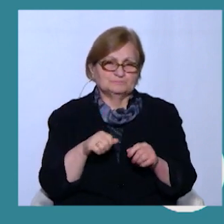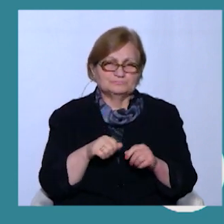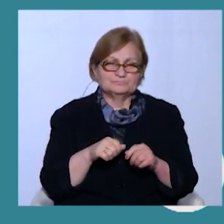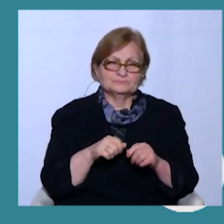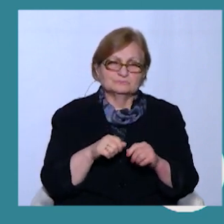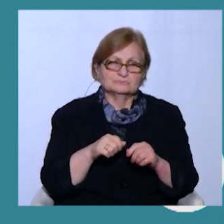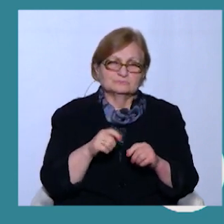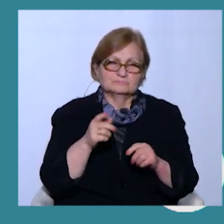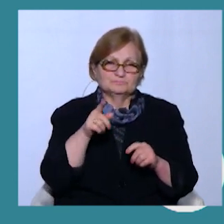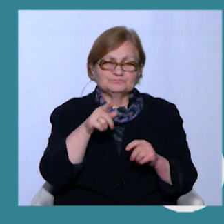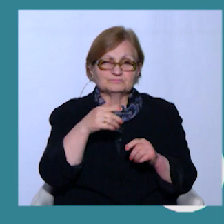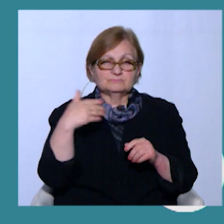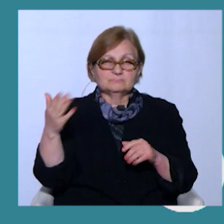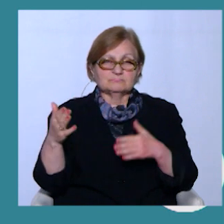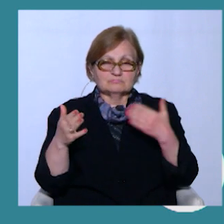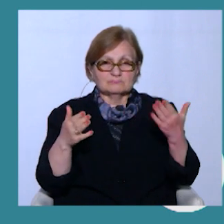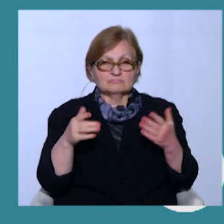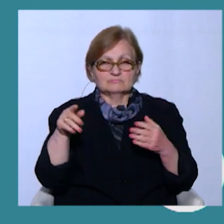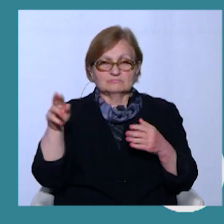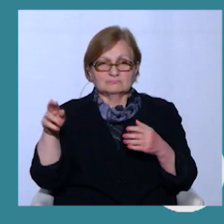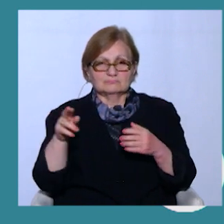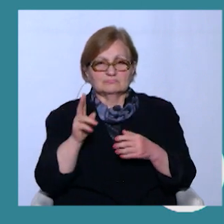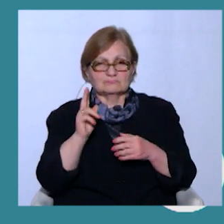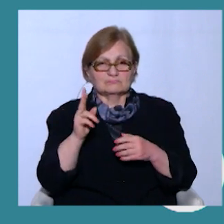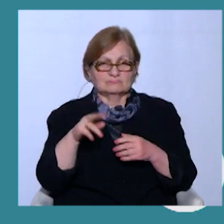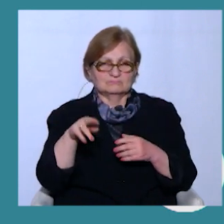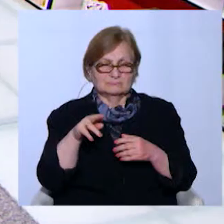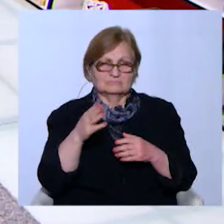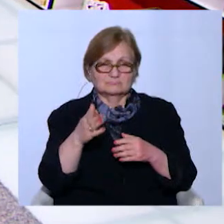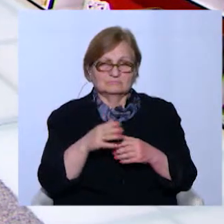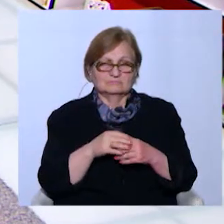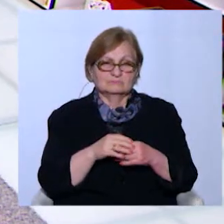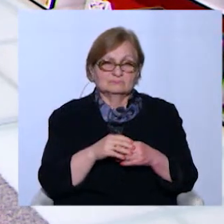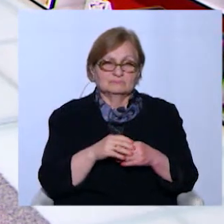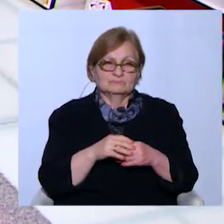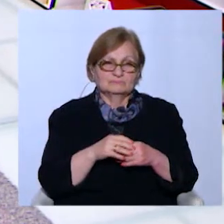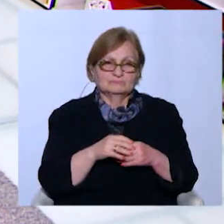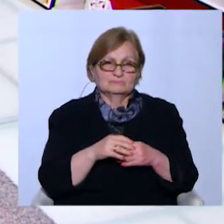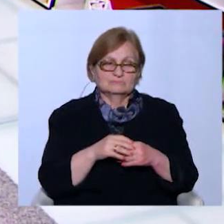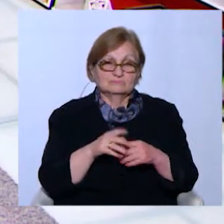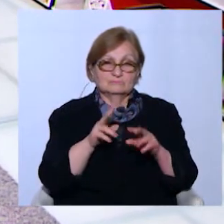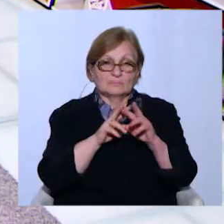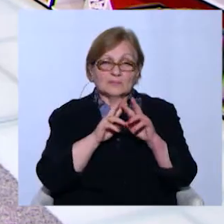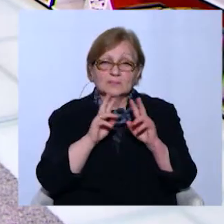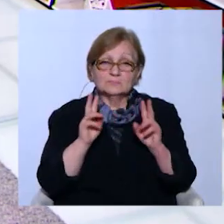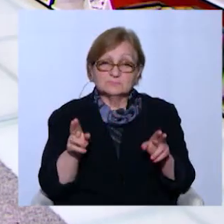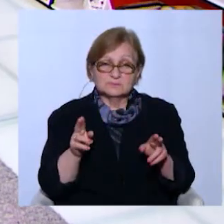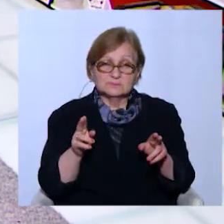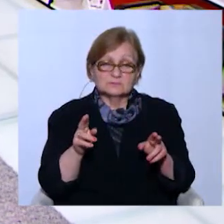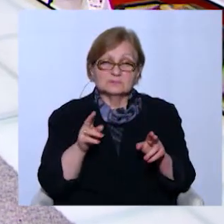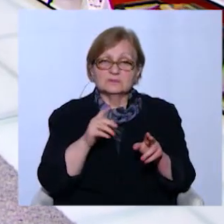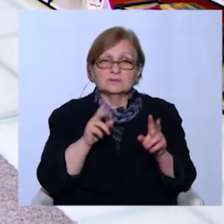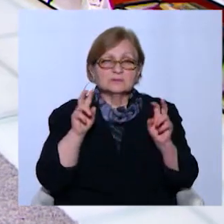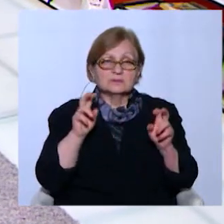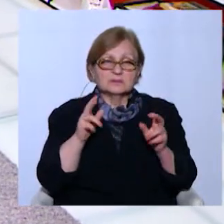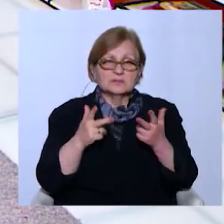კაჯერ C. CA გვერდი თუ არის B, FD იქნება კაჯერ B. აი აქ ნახოთ, რომ მსგავსია ნიშნავს, რომ სამივე